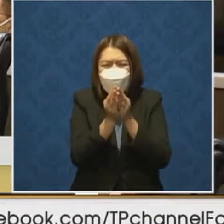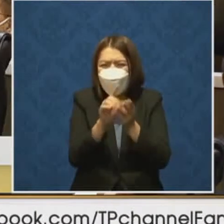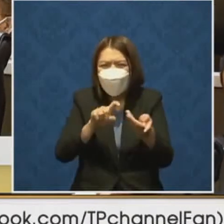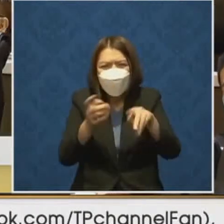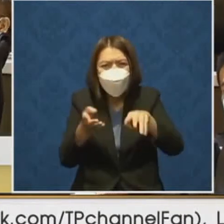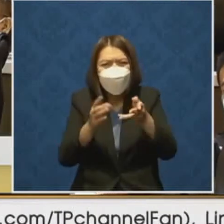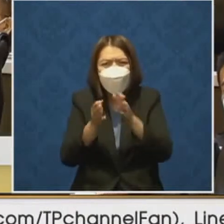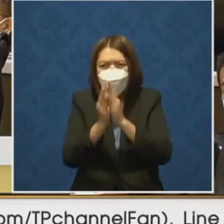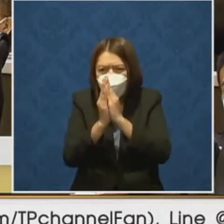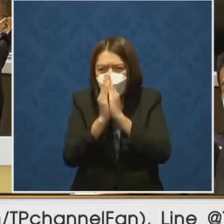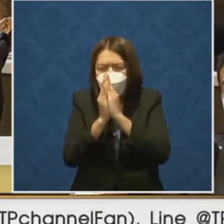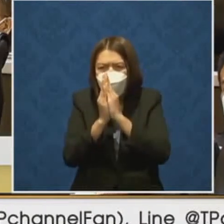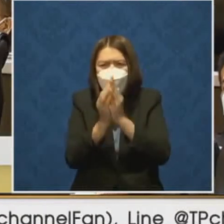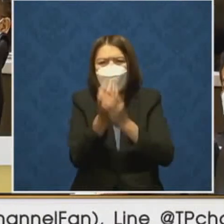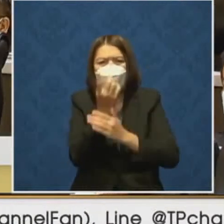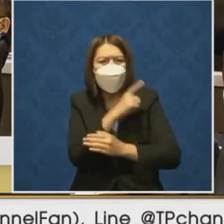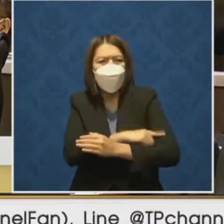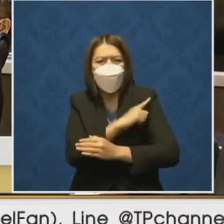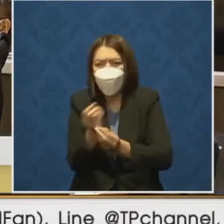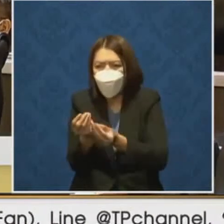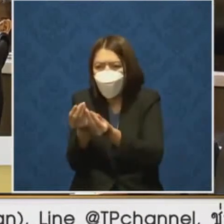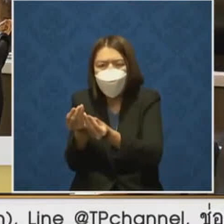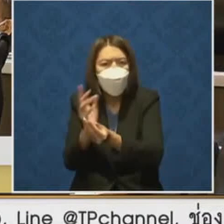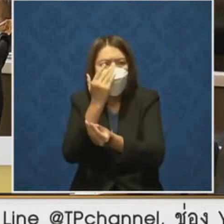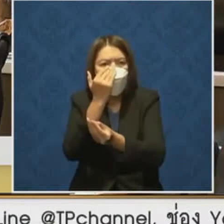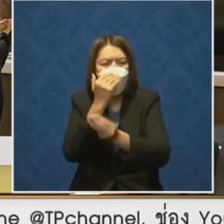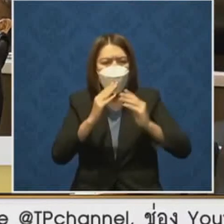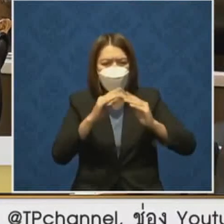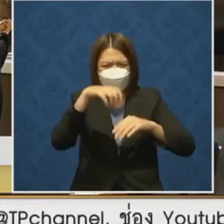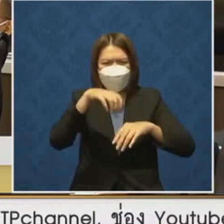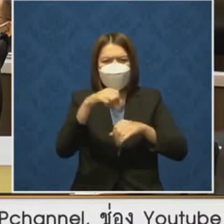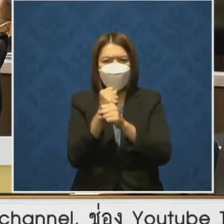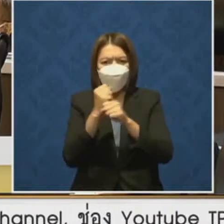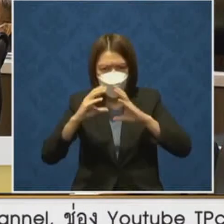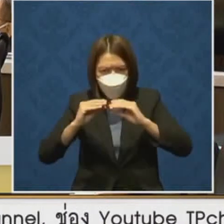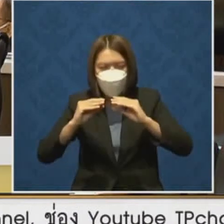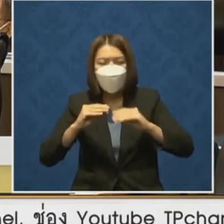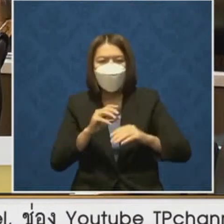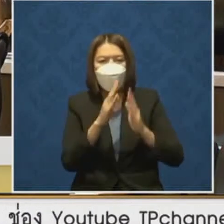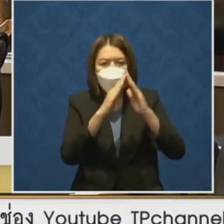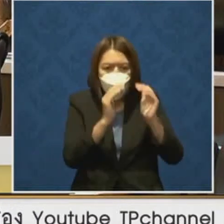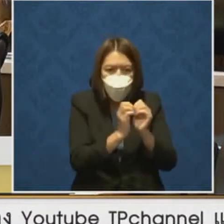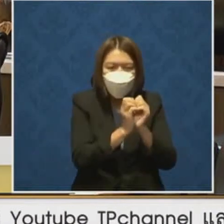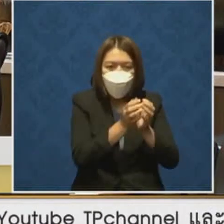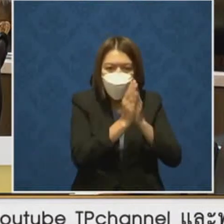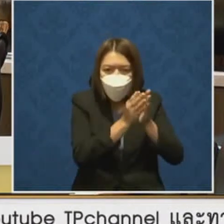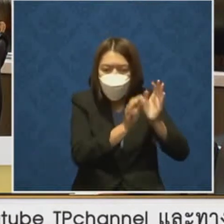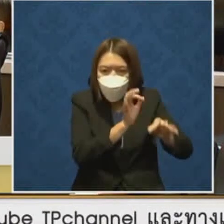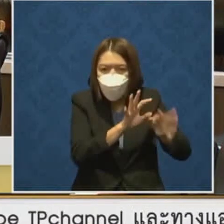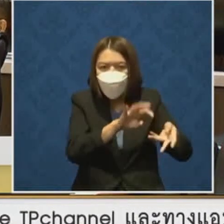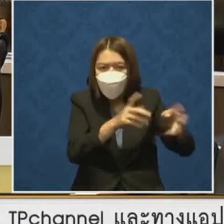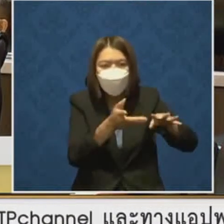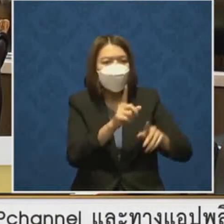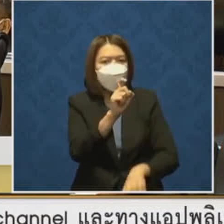แต่ว่าคือใครจะได้มากได้น้อยก็คงไปเป็นปกตินะผมไม่สนใจแต่ว่าที่น่าสนใจกว่า